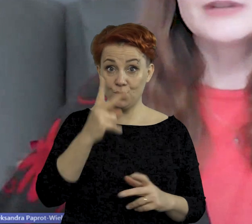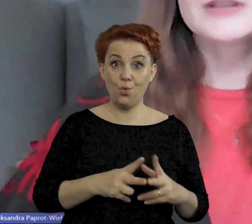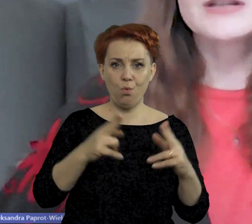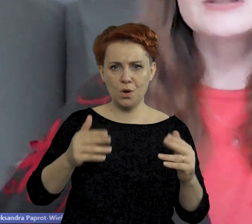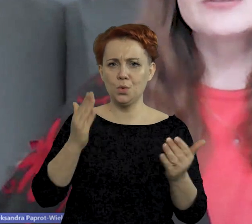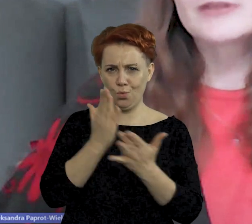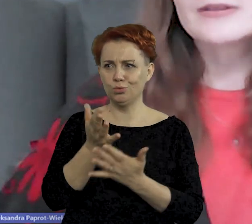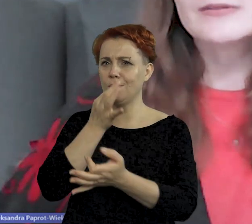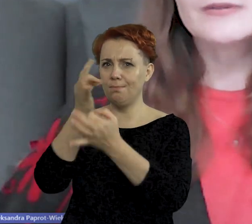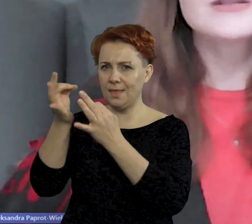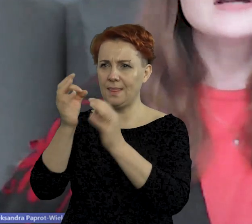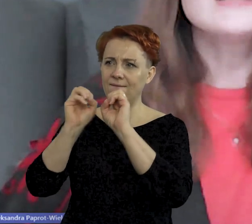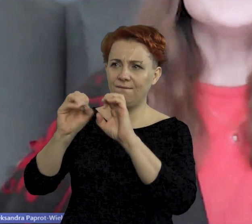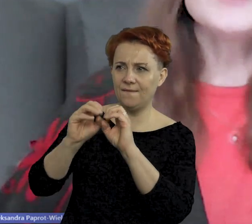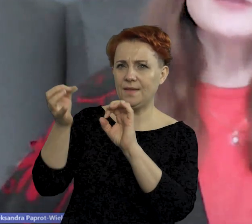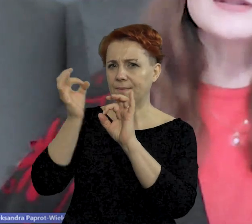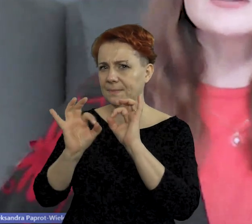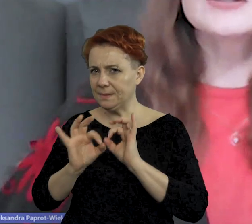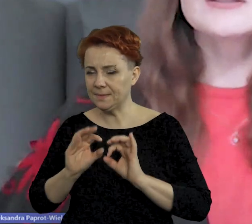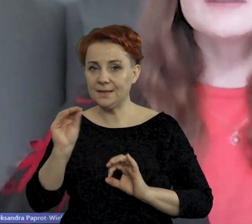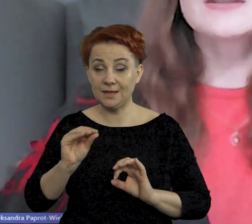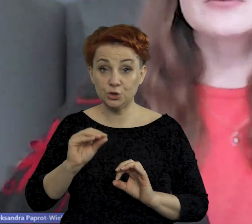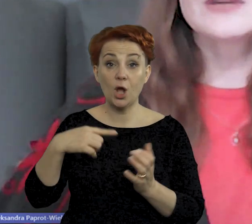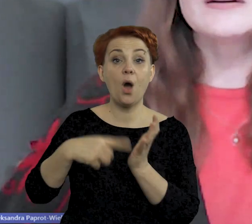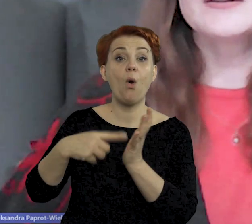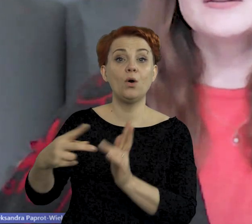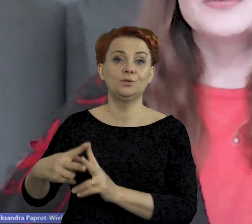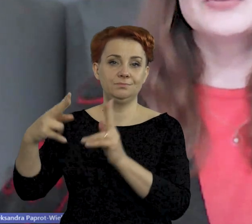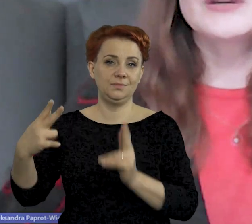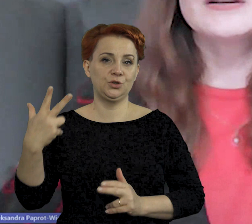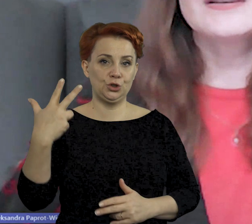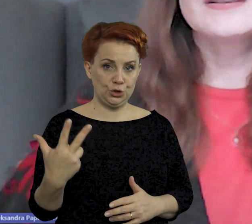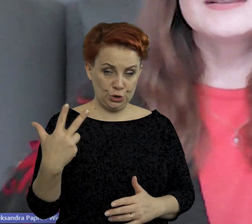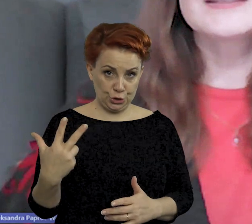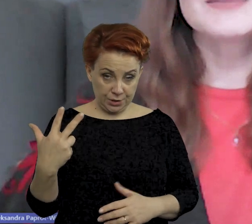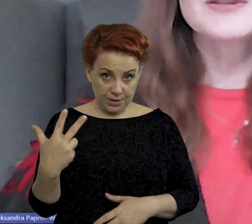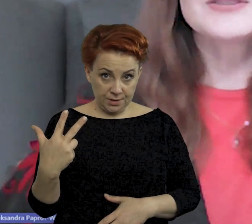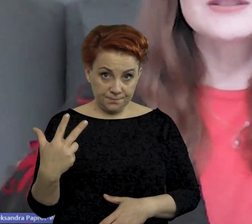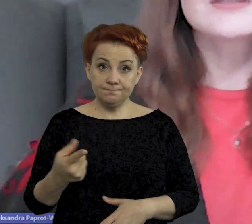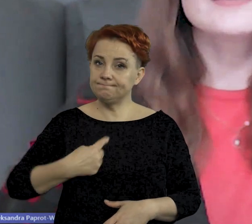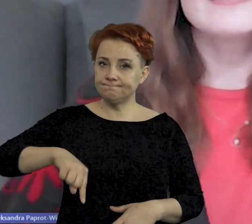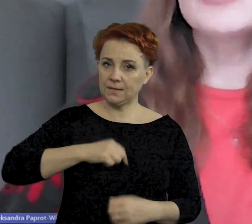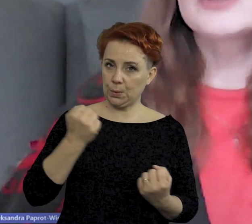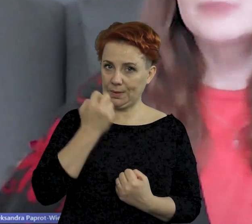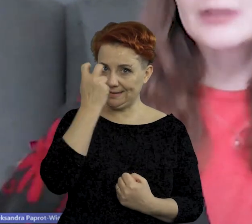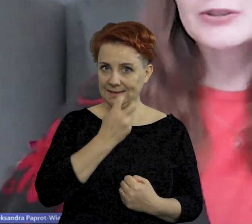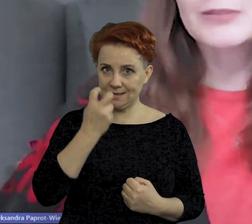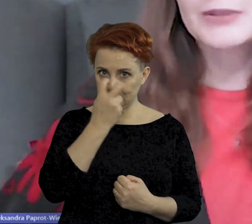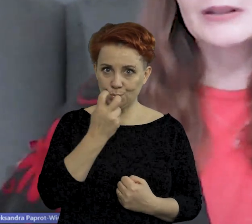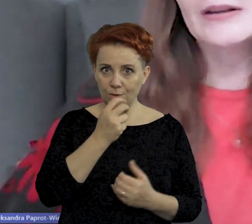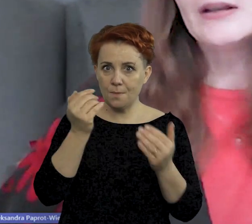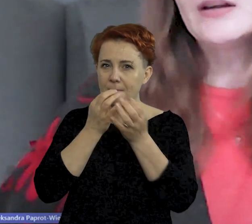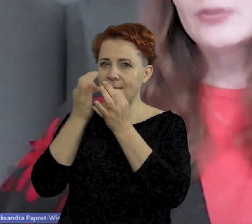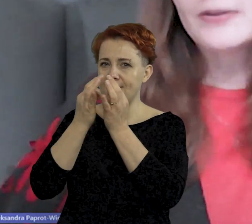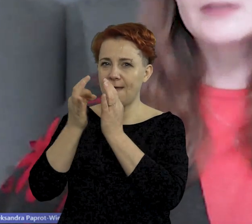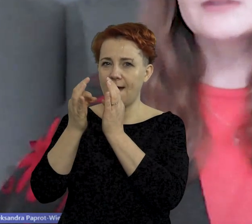dopytywać, wyjaśniać, doprecyzowywać. No i ostatnia, trzecia faza, która by tutaj nas najbardziej interesowała, bo możemy tam mieć te